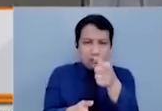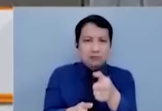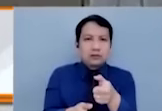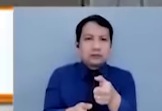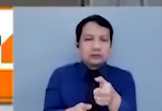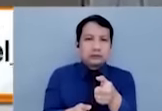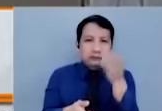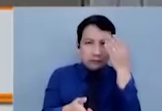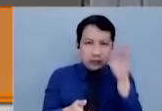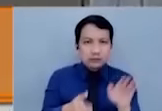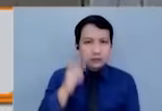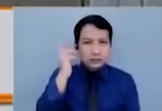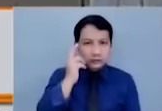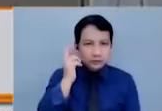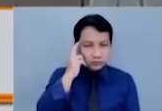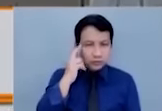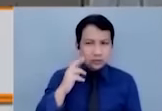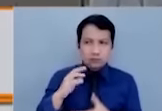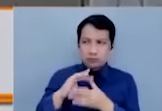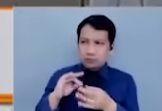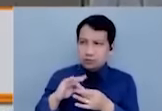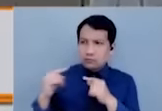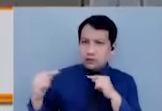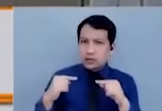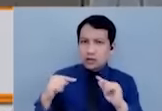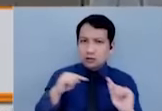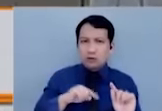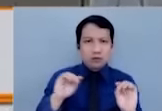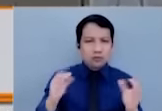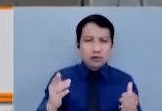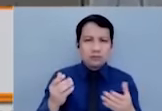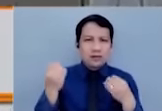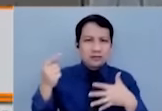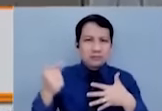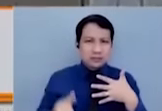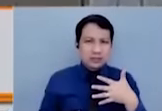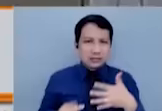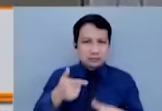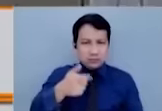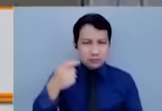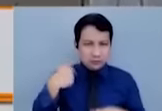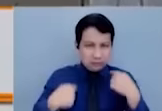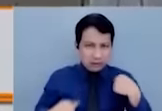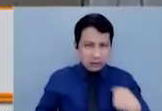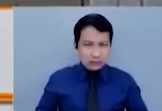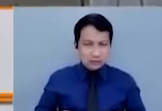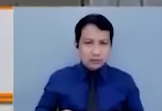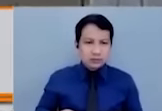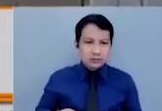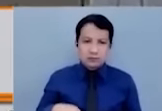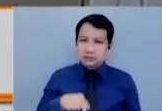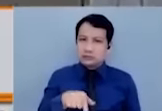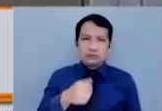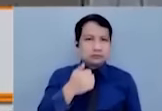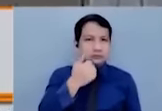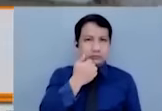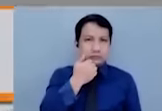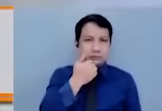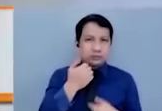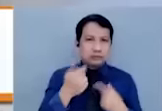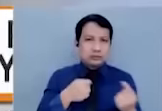ina, wala naman daw na ikwentong nakaaway ang biktima. Sa dami ng tama ng bala, hindi raw makatao ang ginawa ng mga suspects sa kanyang